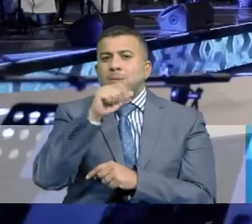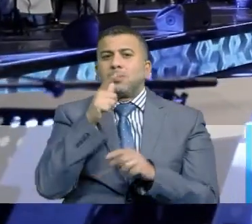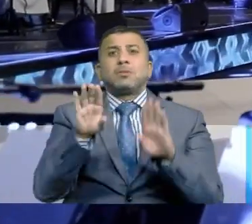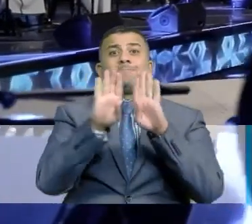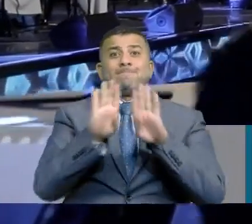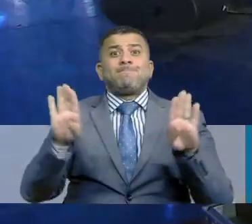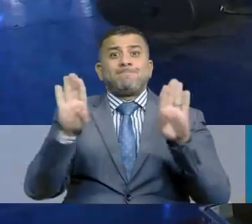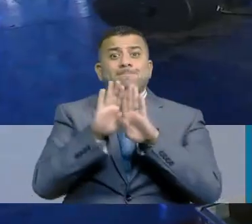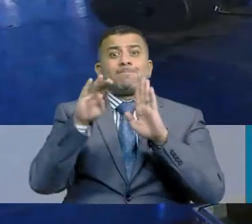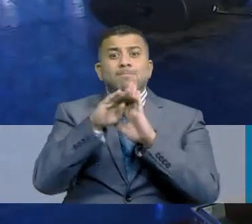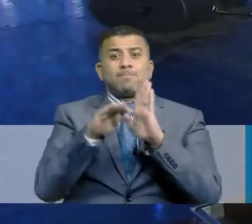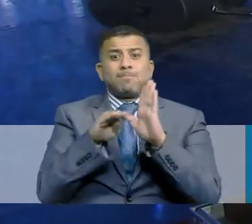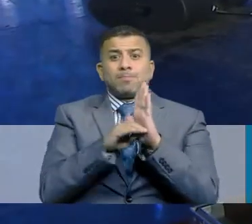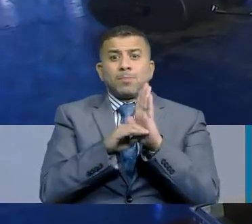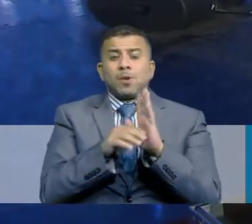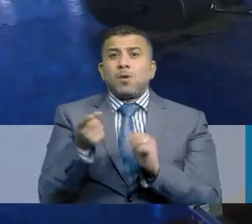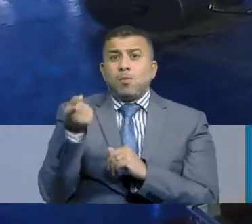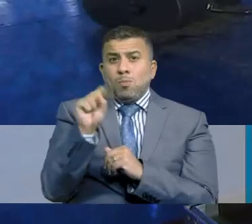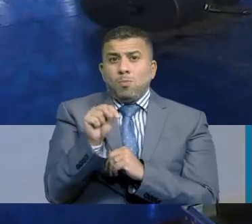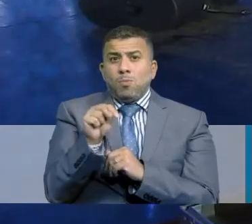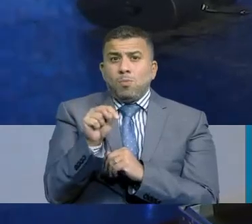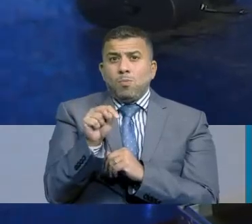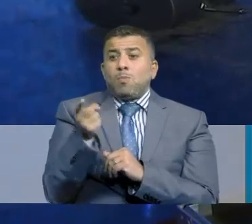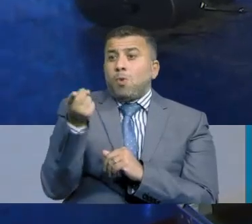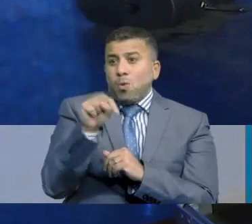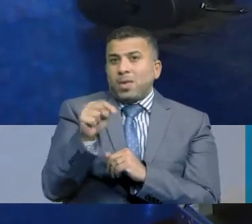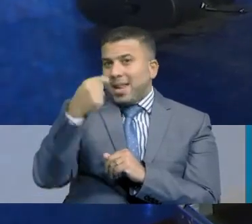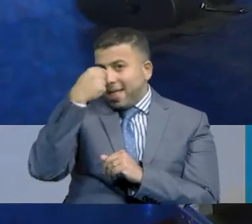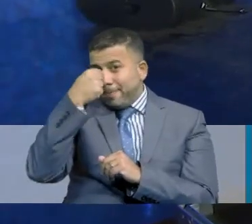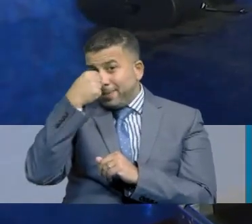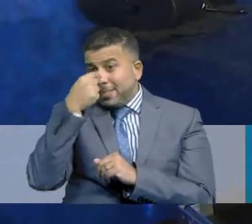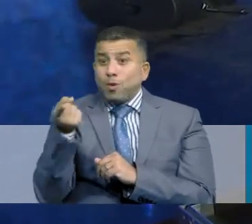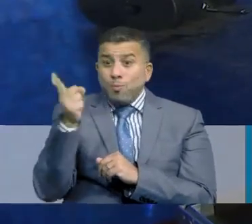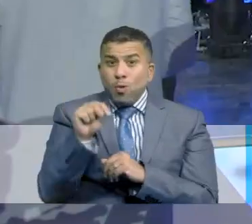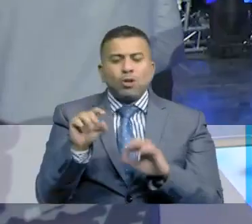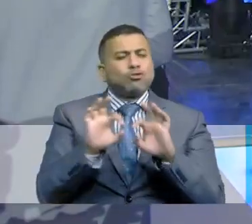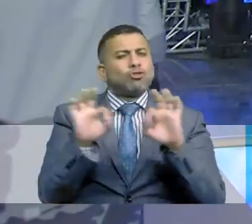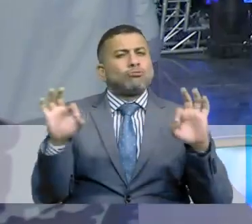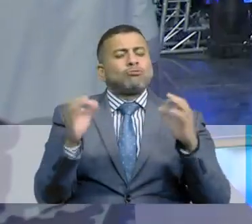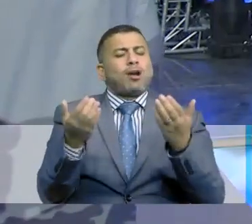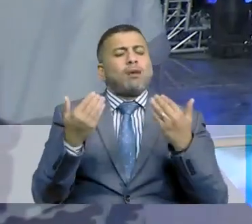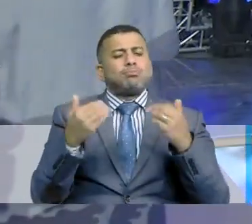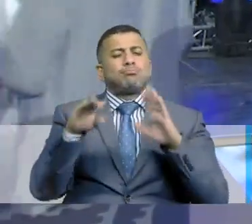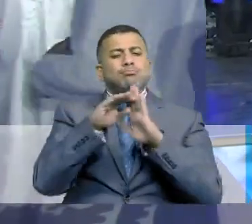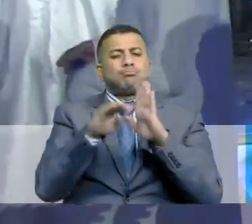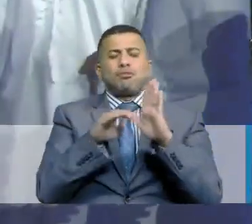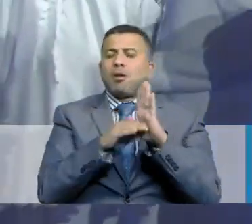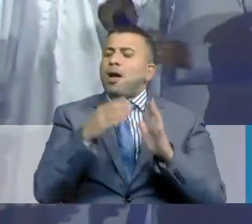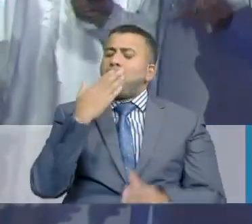للسهرة الأولى التي سوف تنطلق غدا الخميس. استعدادات طيبة والحمد